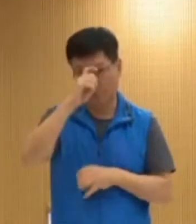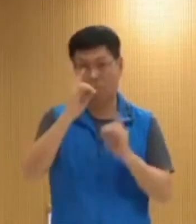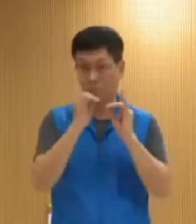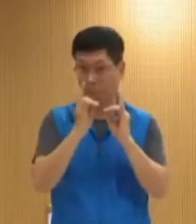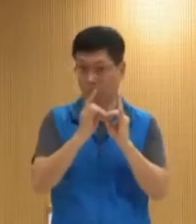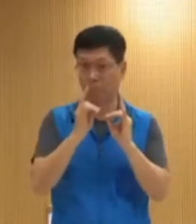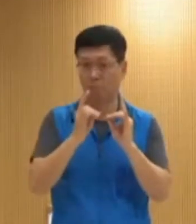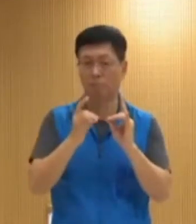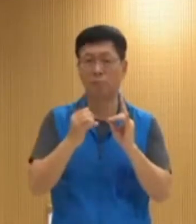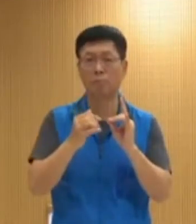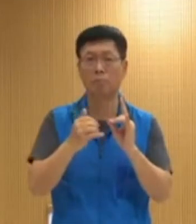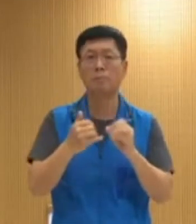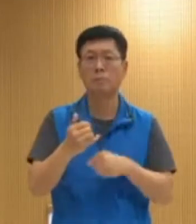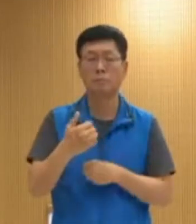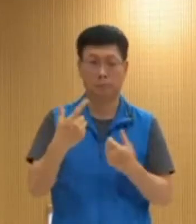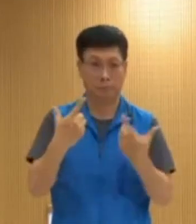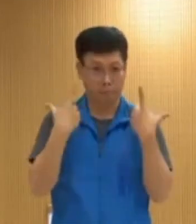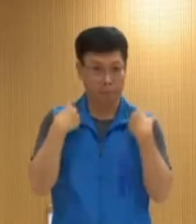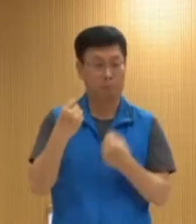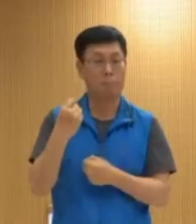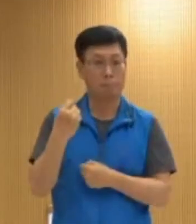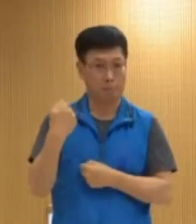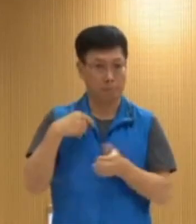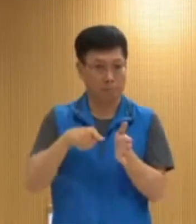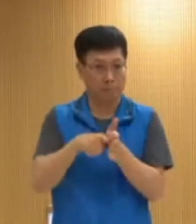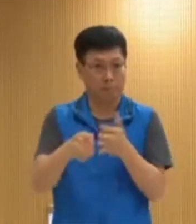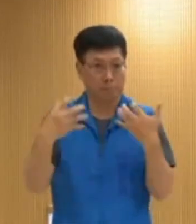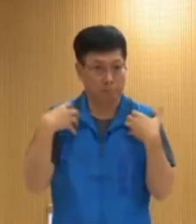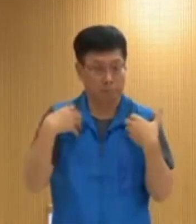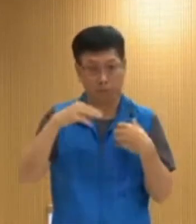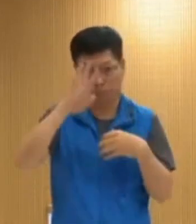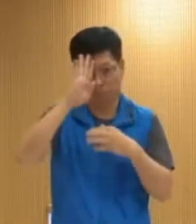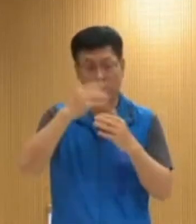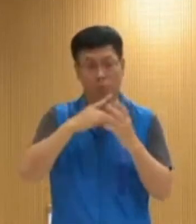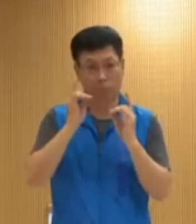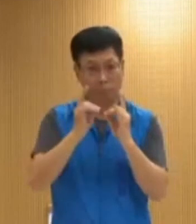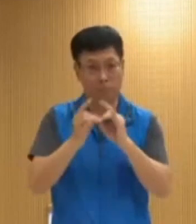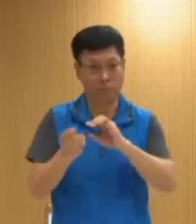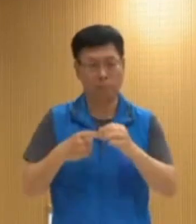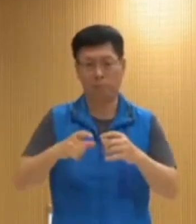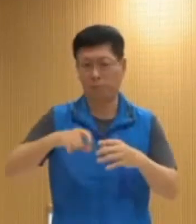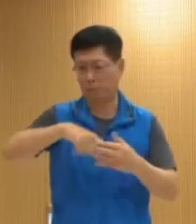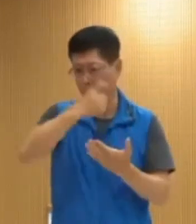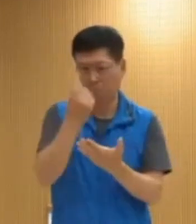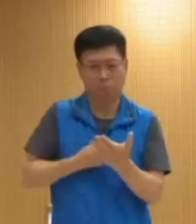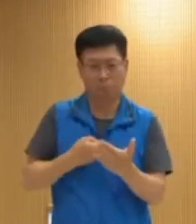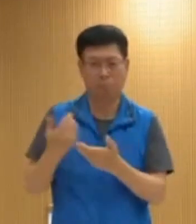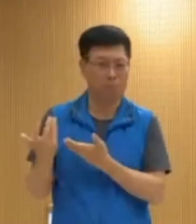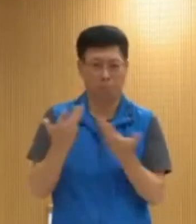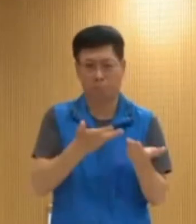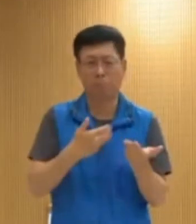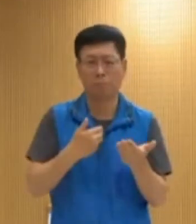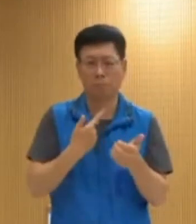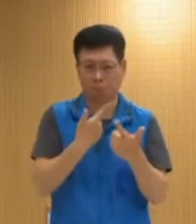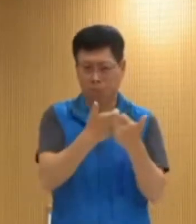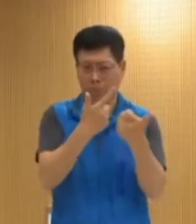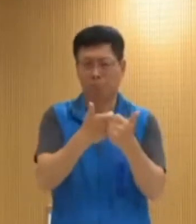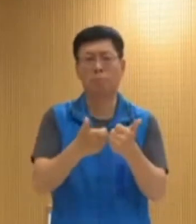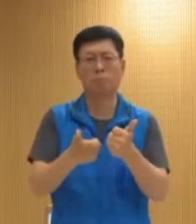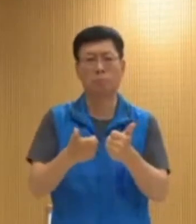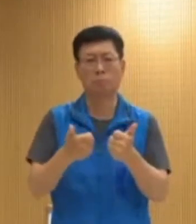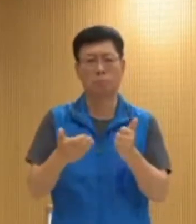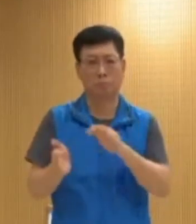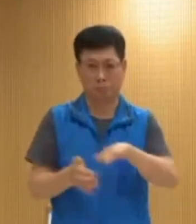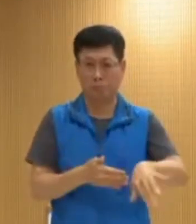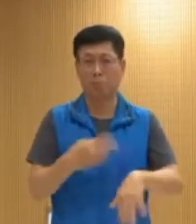除了原有的专责病床以清空的方式来提升能量以外，